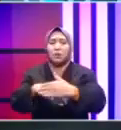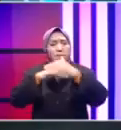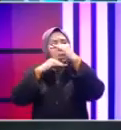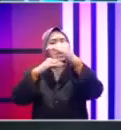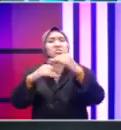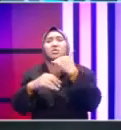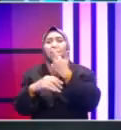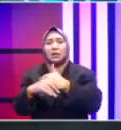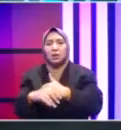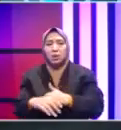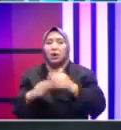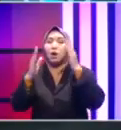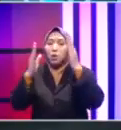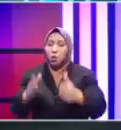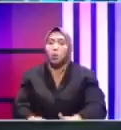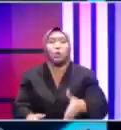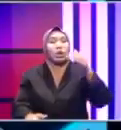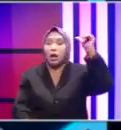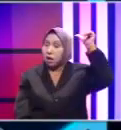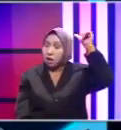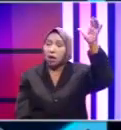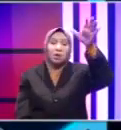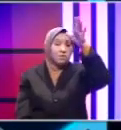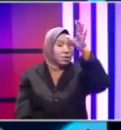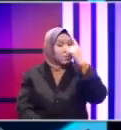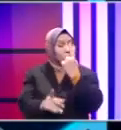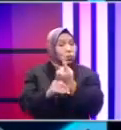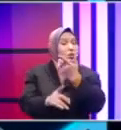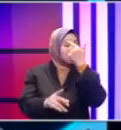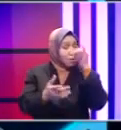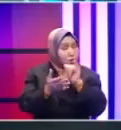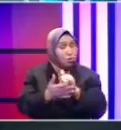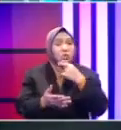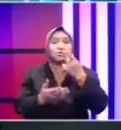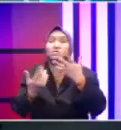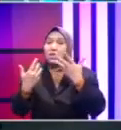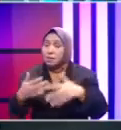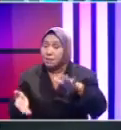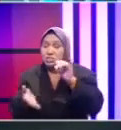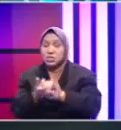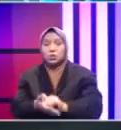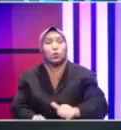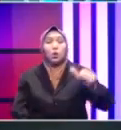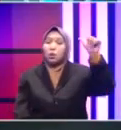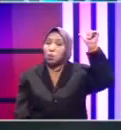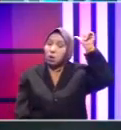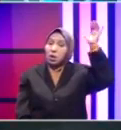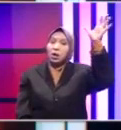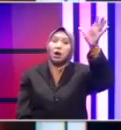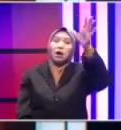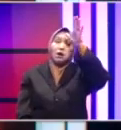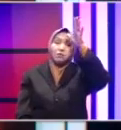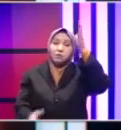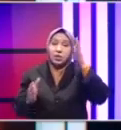nusoul Siapa orang kafir kafir Betul tak karena itu disebutkan Selepas itu gua Lil kafirina